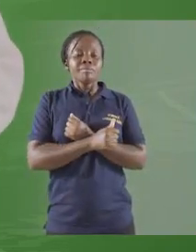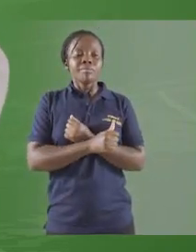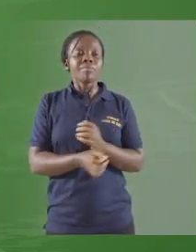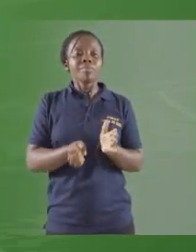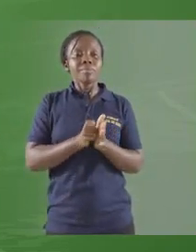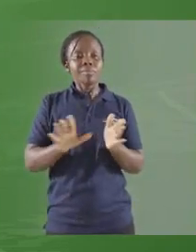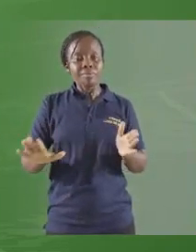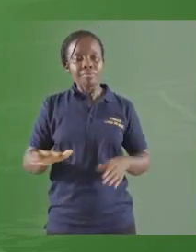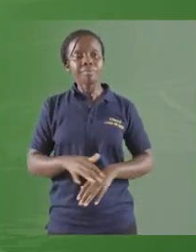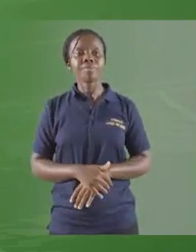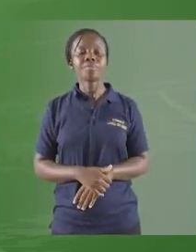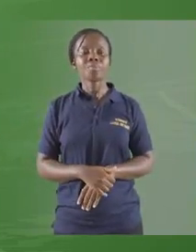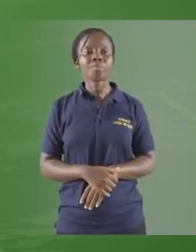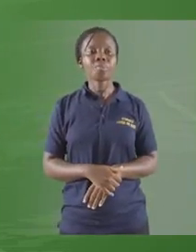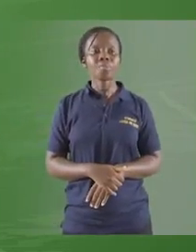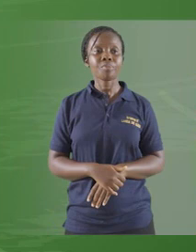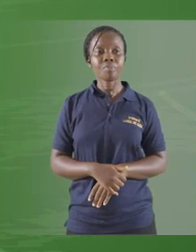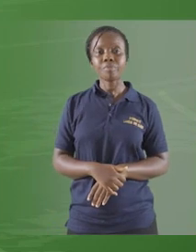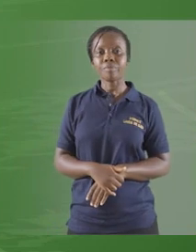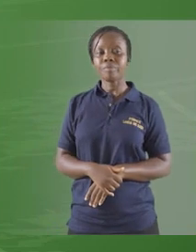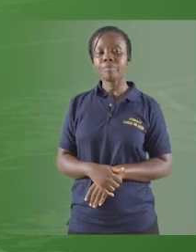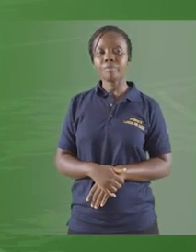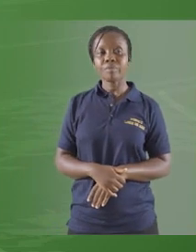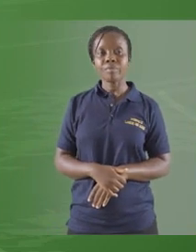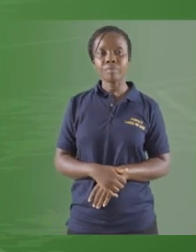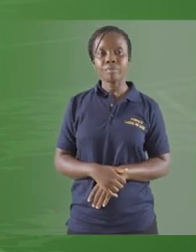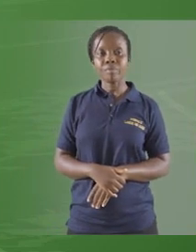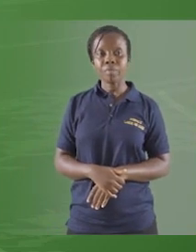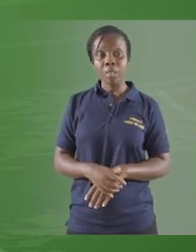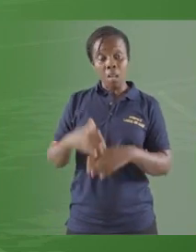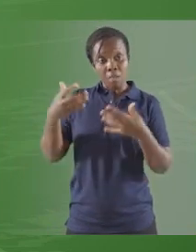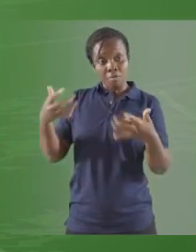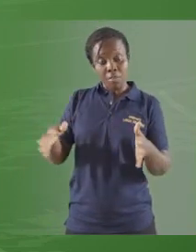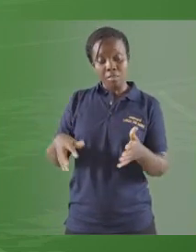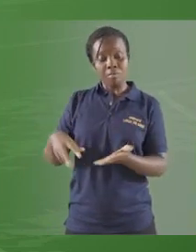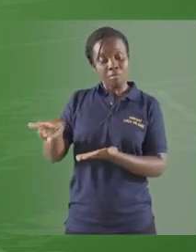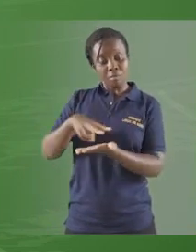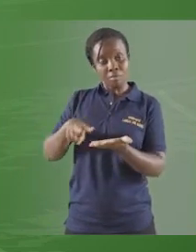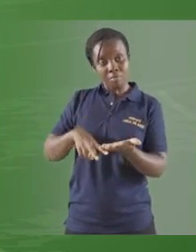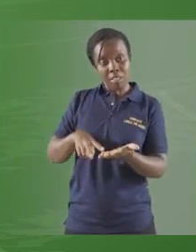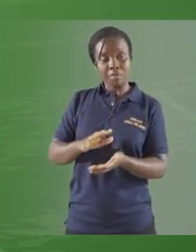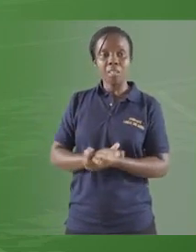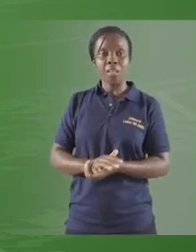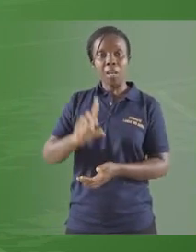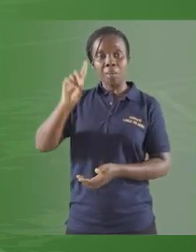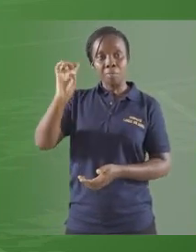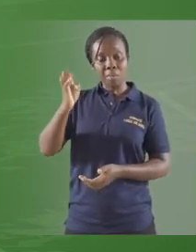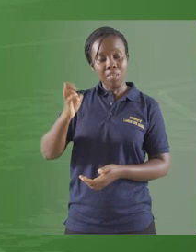sommes à la fin de la vérification de notre première